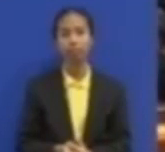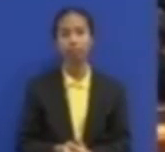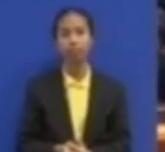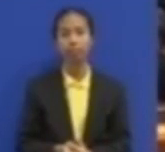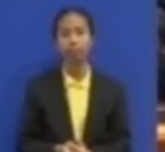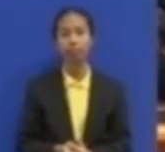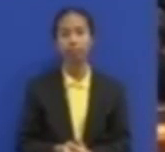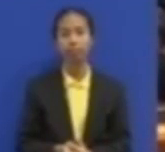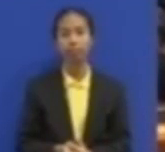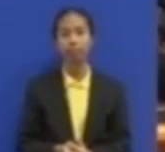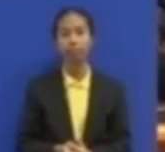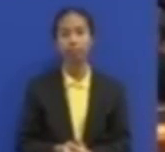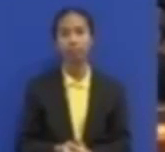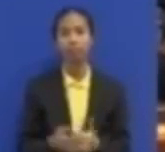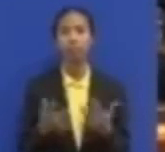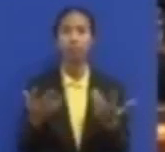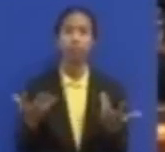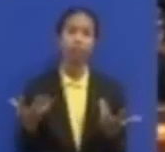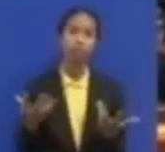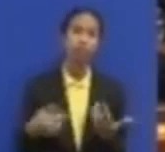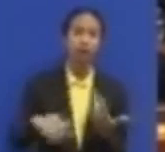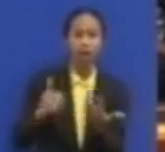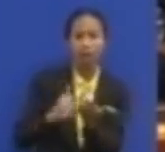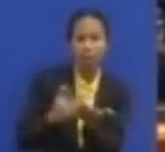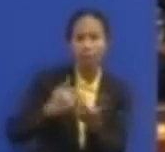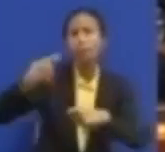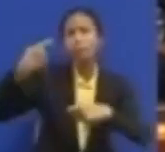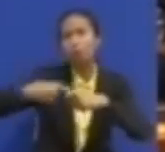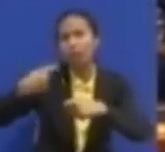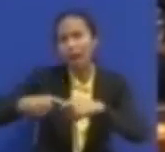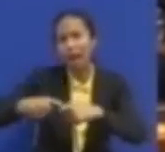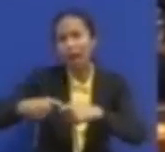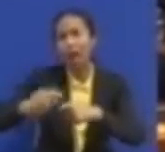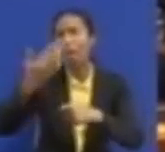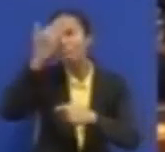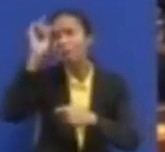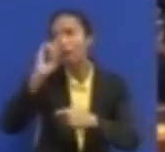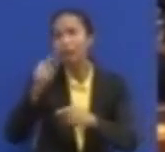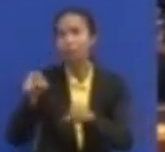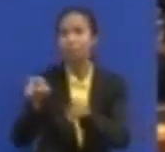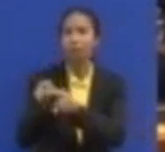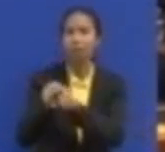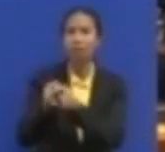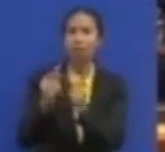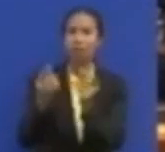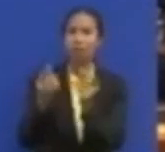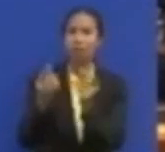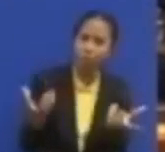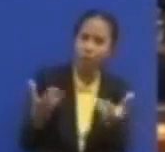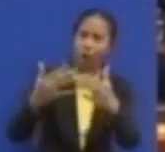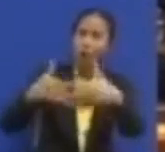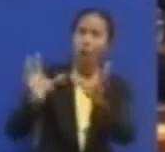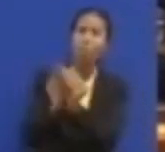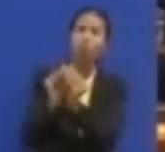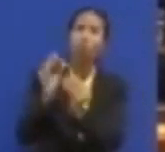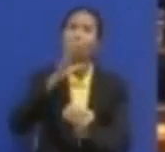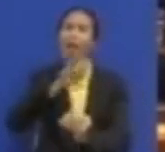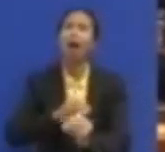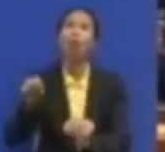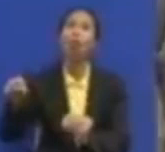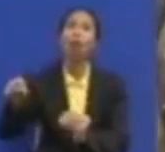มันไม่มีเครื่องไม้เครื่องมือเหมือนกับห้องประชุมนะครับ